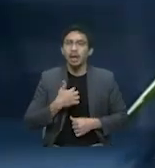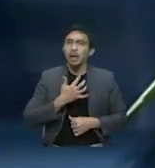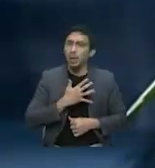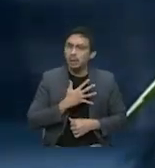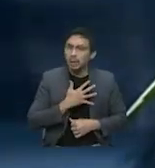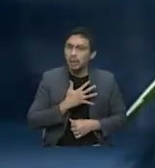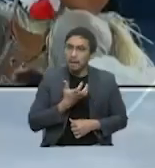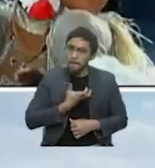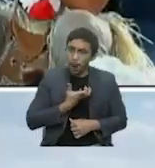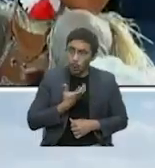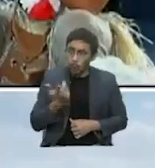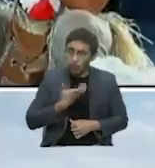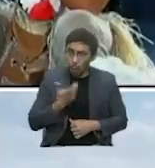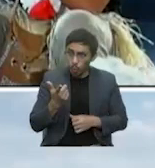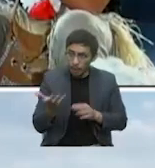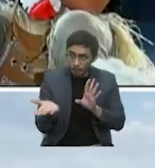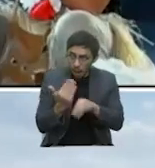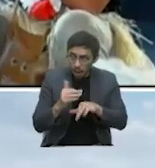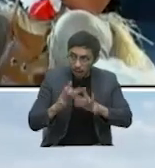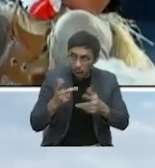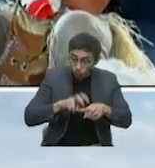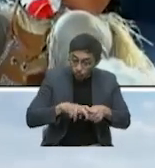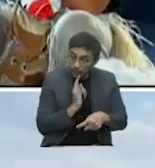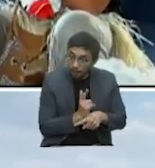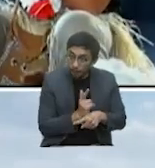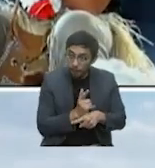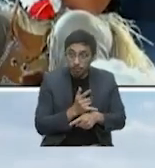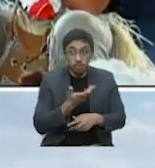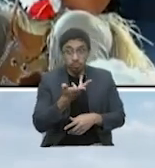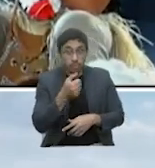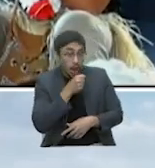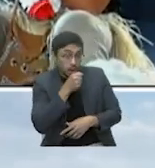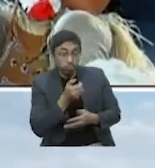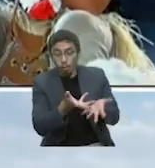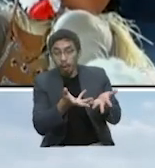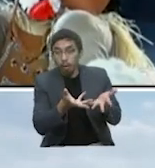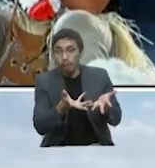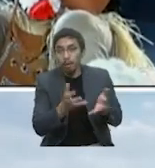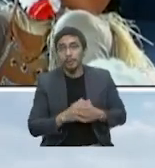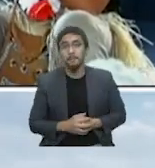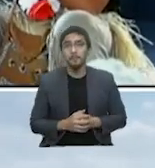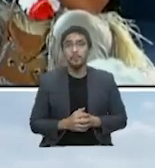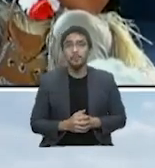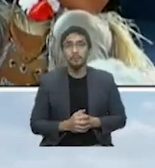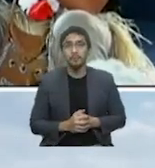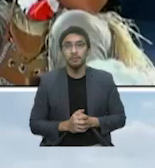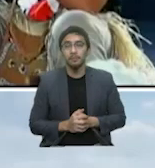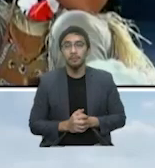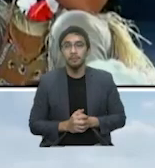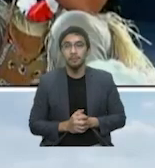masjar Mau Kembali sana atau mau duduk di sini juga boleh mau bernyanyi dulu gimana duduk lagi